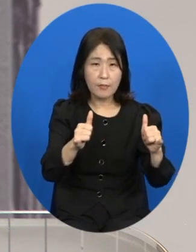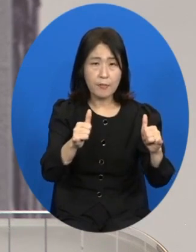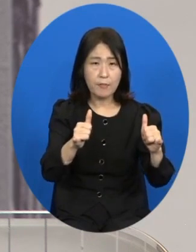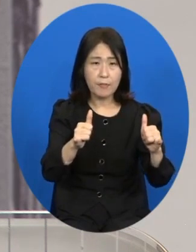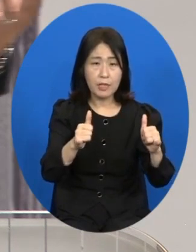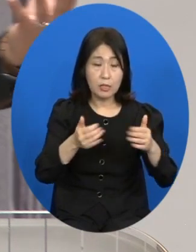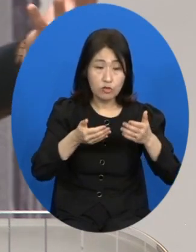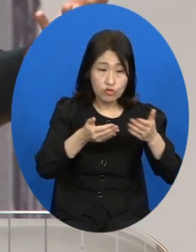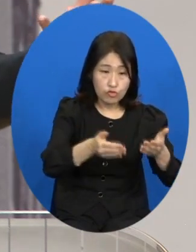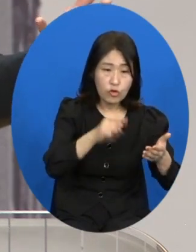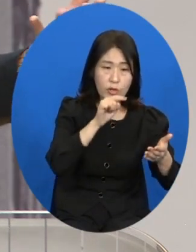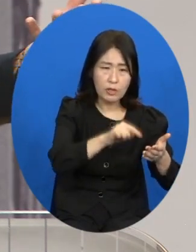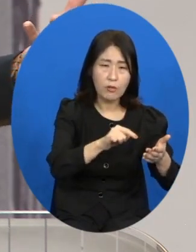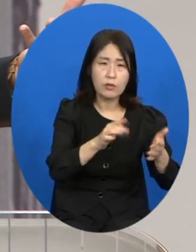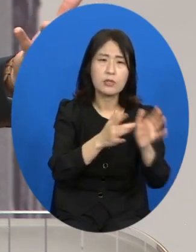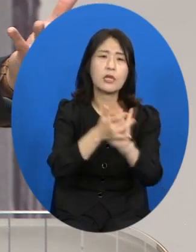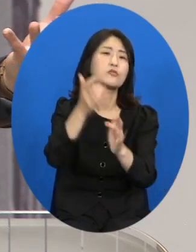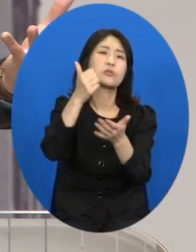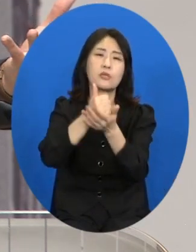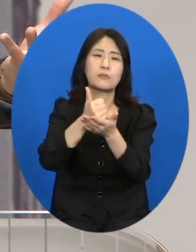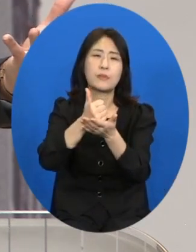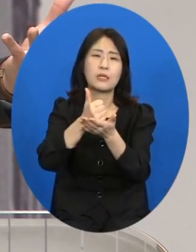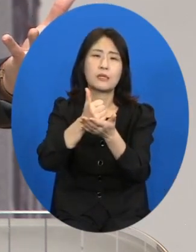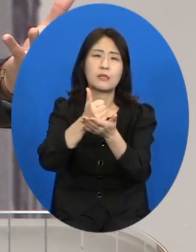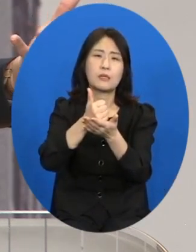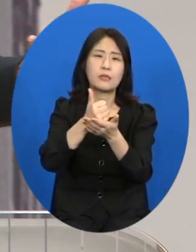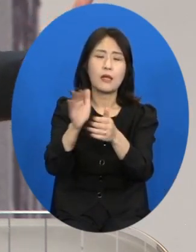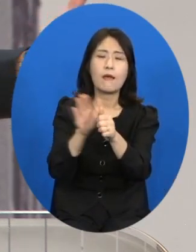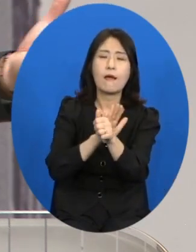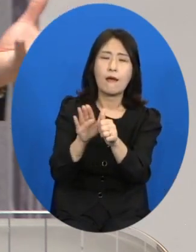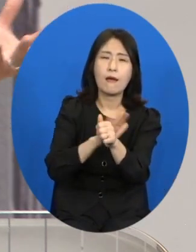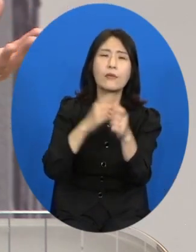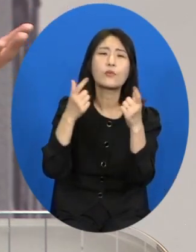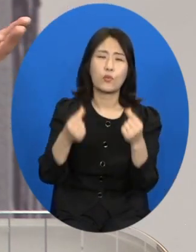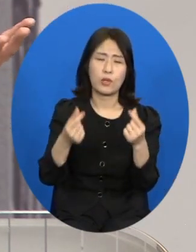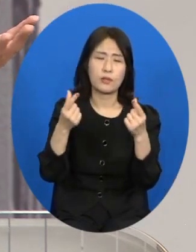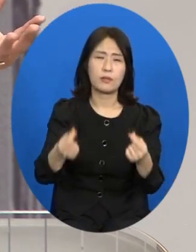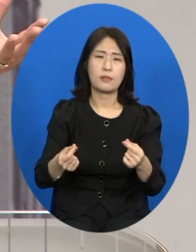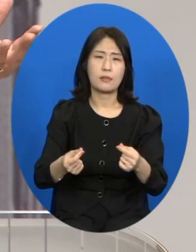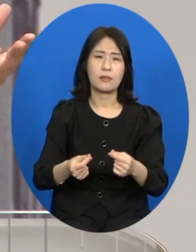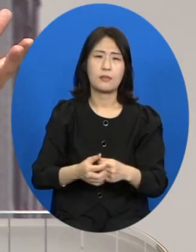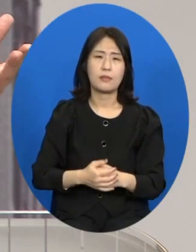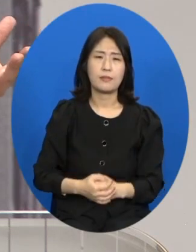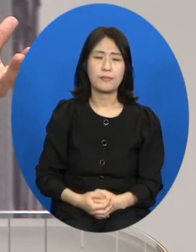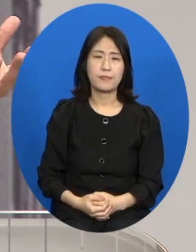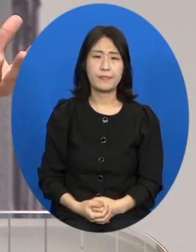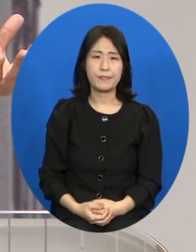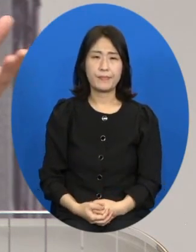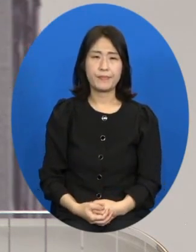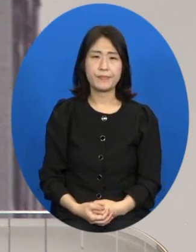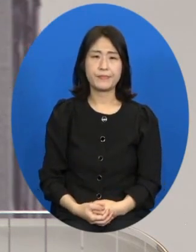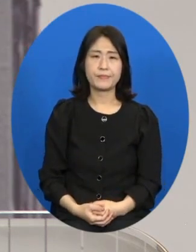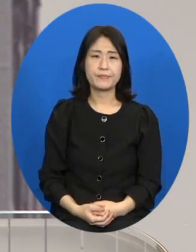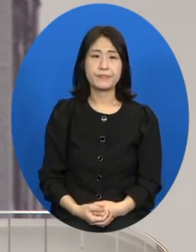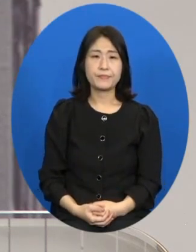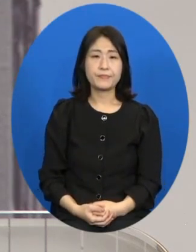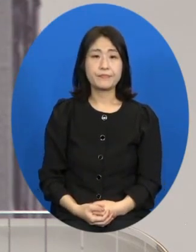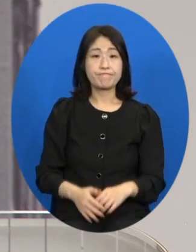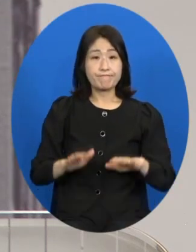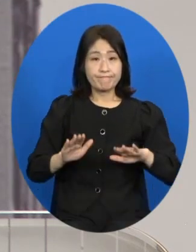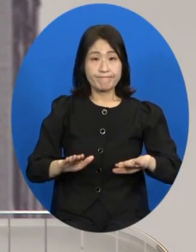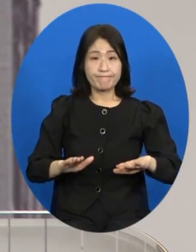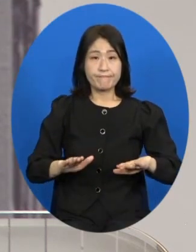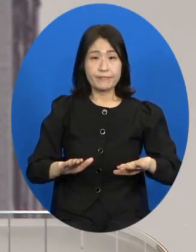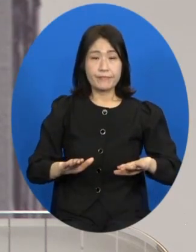나와 함께 그 나라를 차지하여라 마태복 25장 동일한 얘기를 하고 있어요 근데 오늘 본